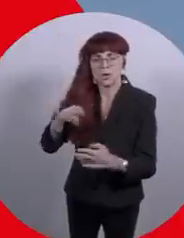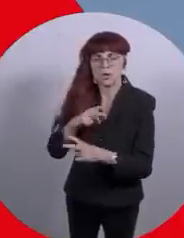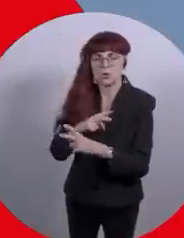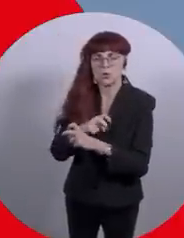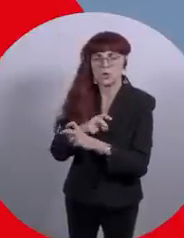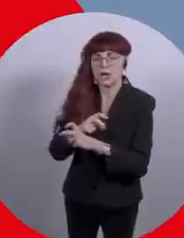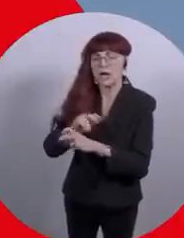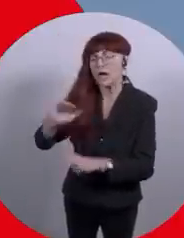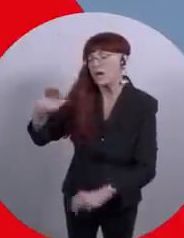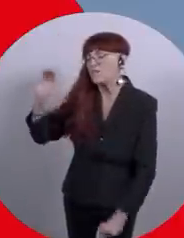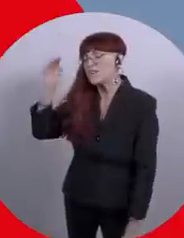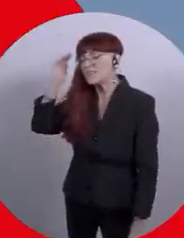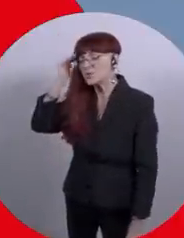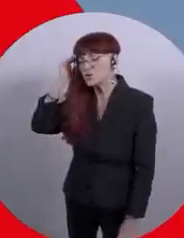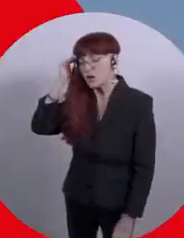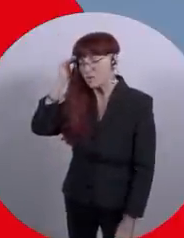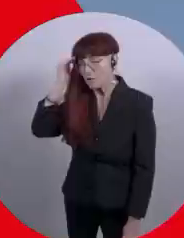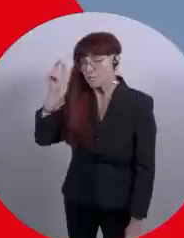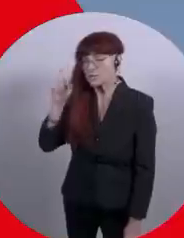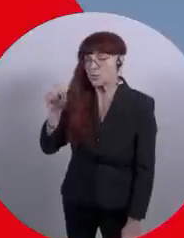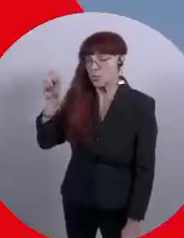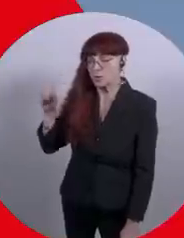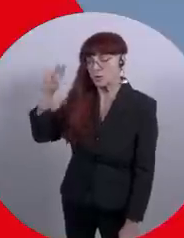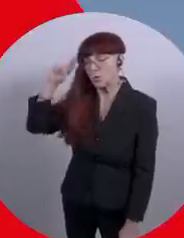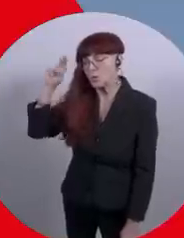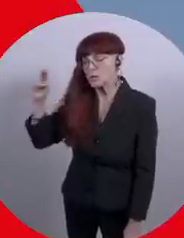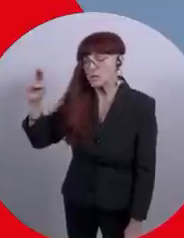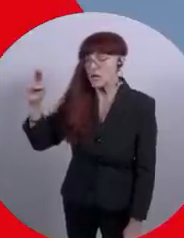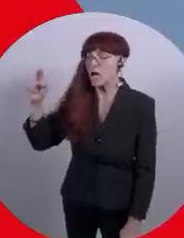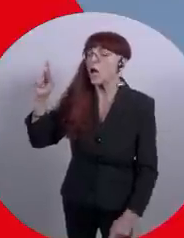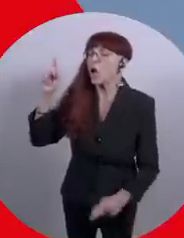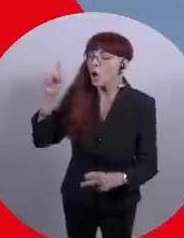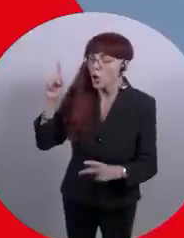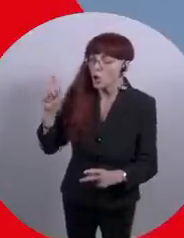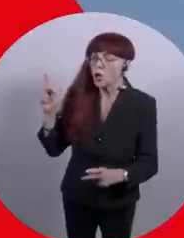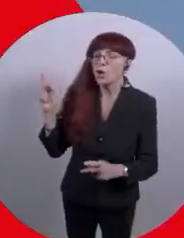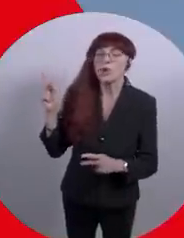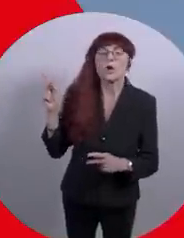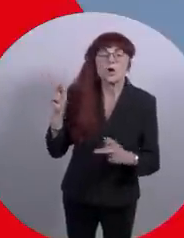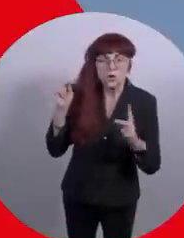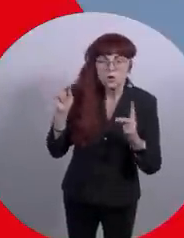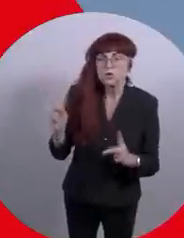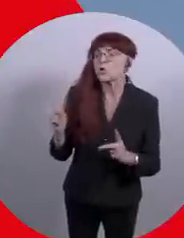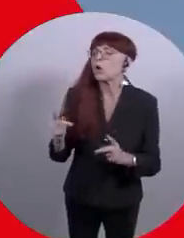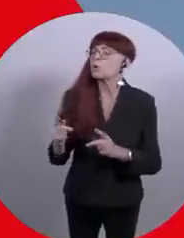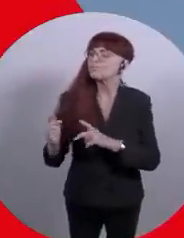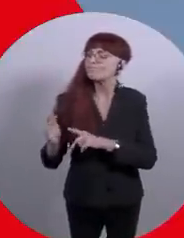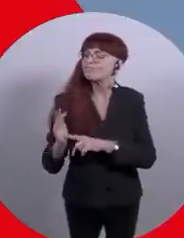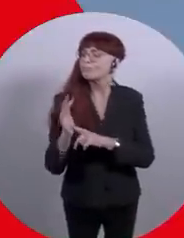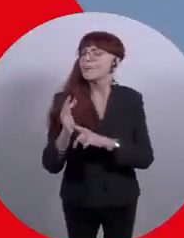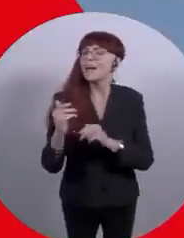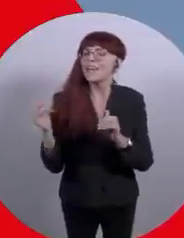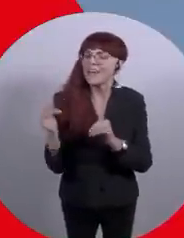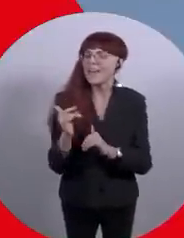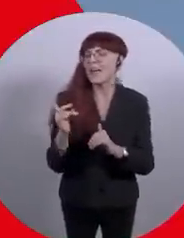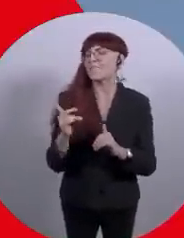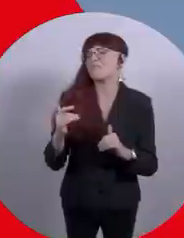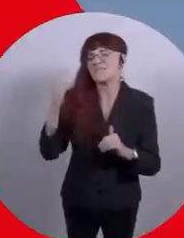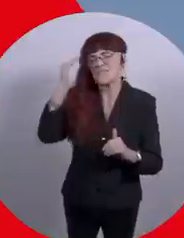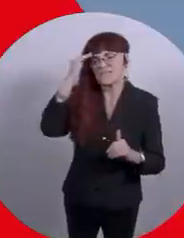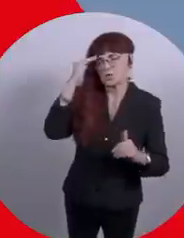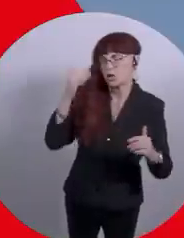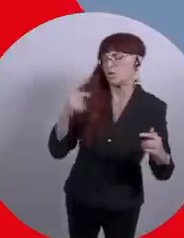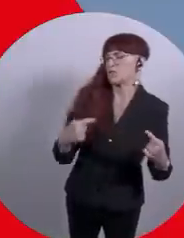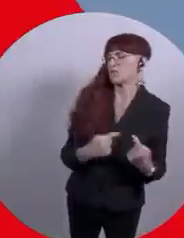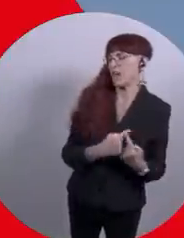Wissenschaftler das wird dezidiert gegen die wissenschaftlich Wissenschaftsfeindlichkeit auftreten und dass wir dieses Signal